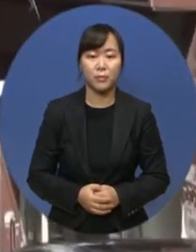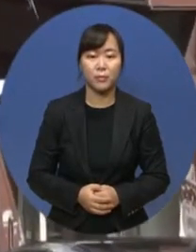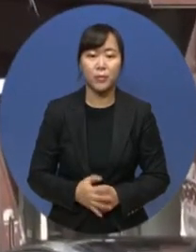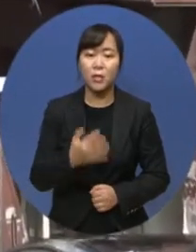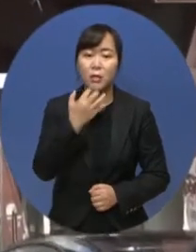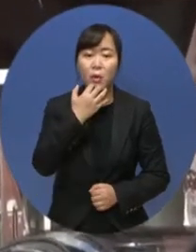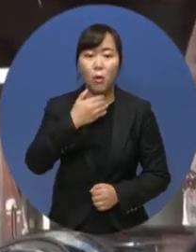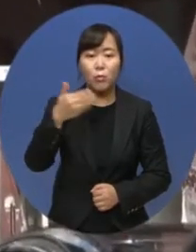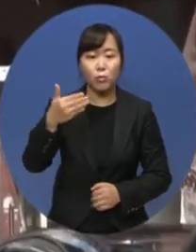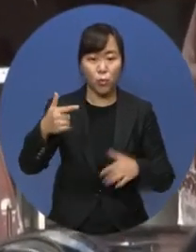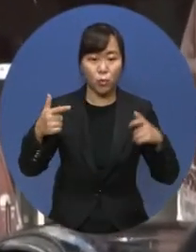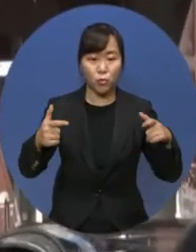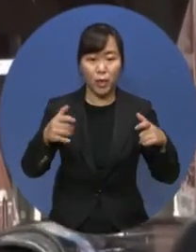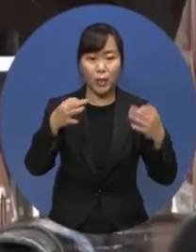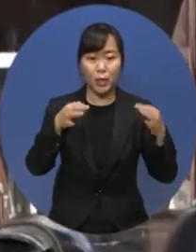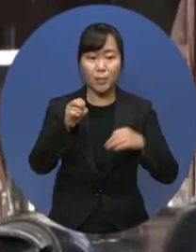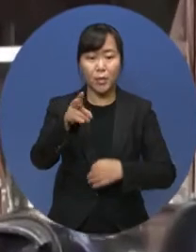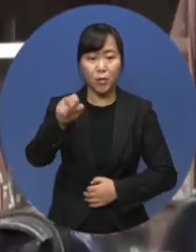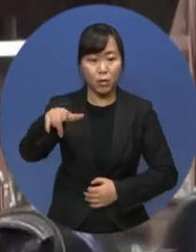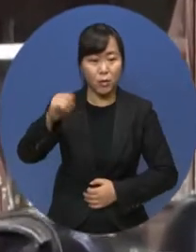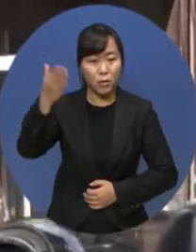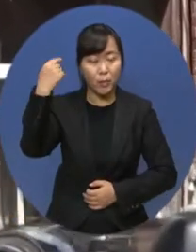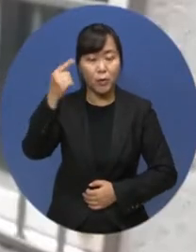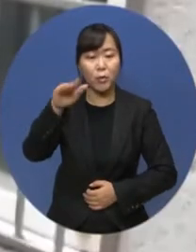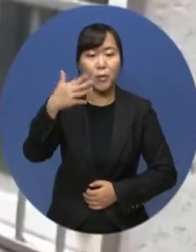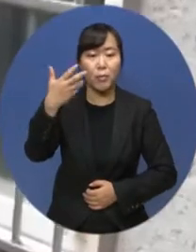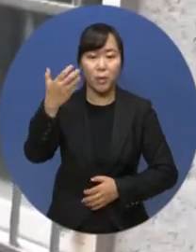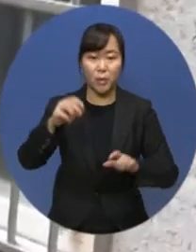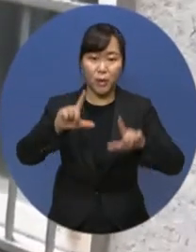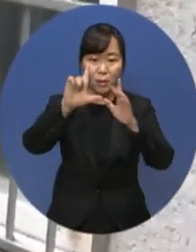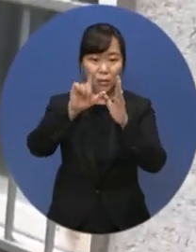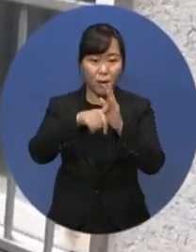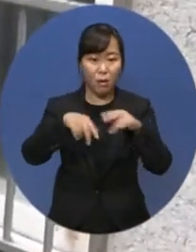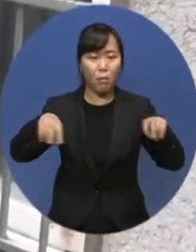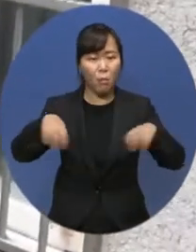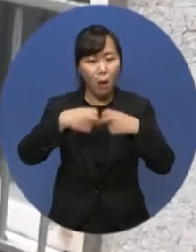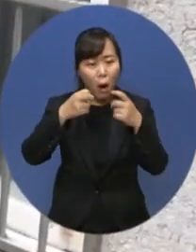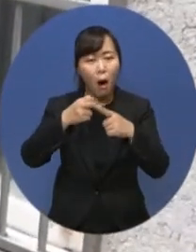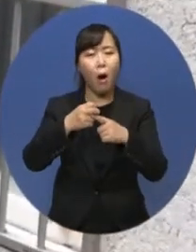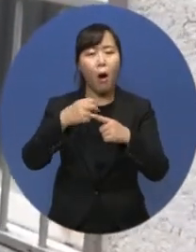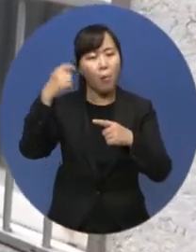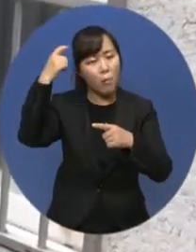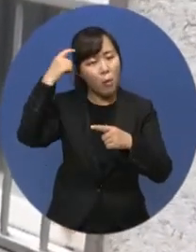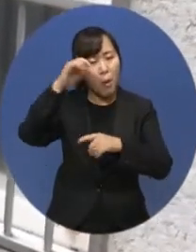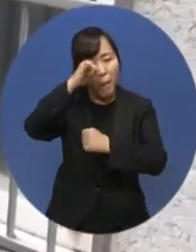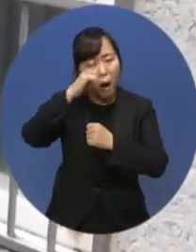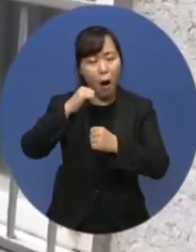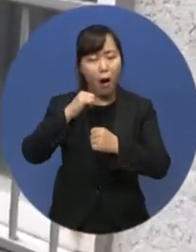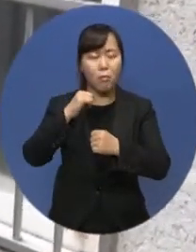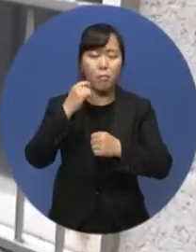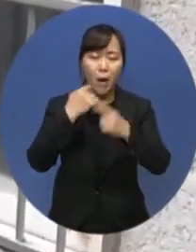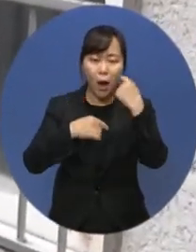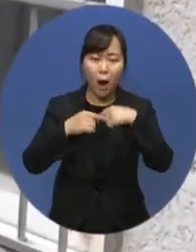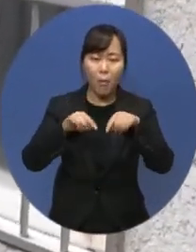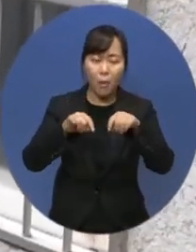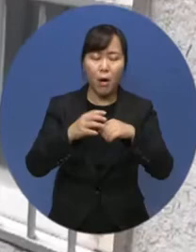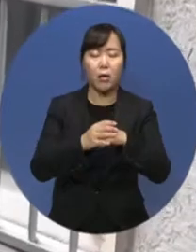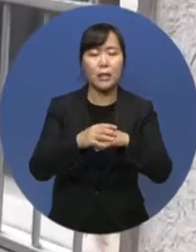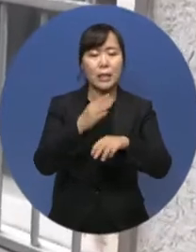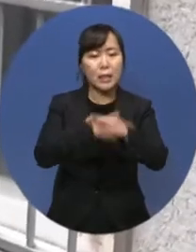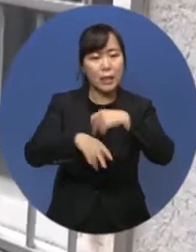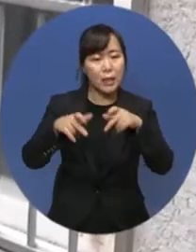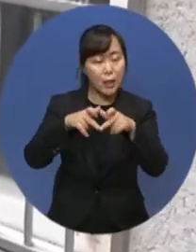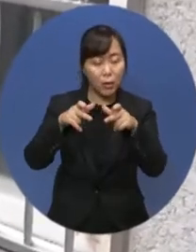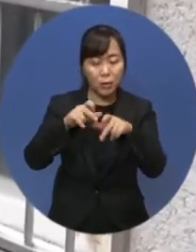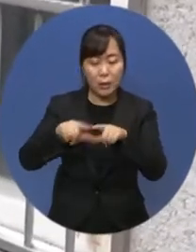서울 구로구 김영기 씨는 지난 88년 교통사고로 머리와 다리를 크게 다쳐 지체장애인으로 일상생활을